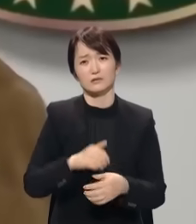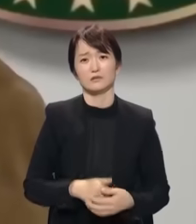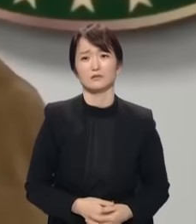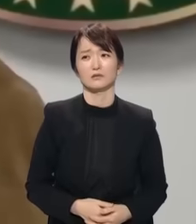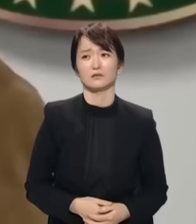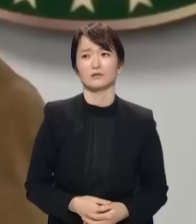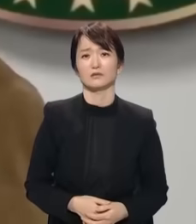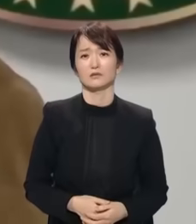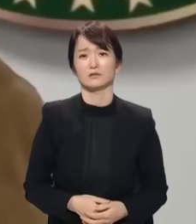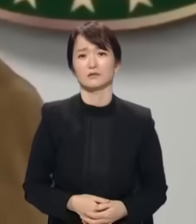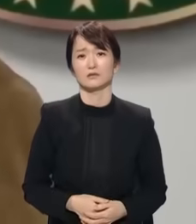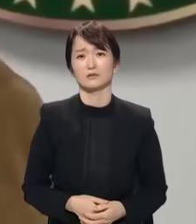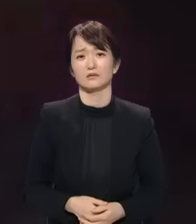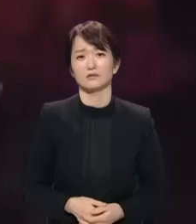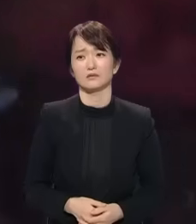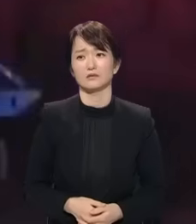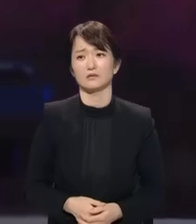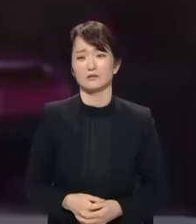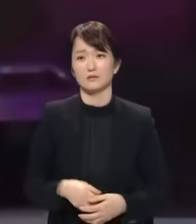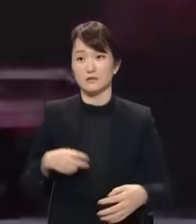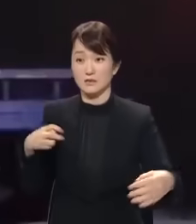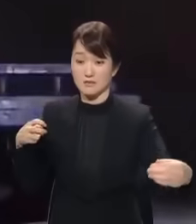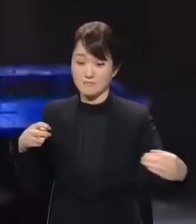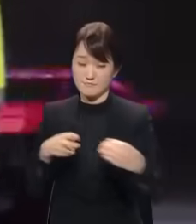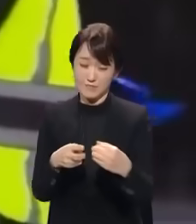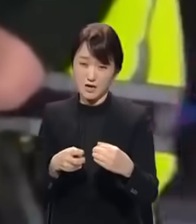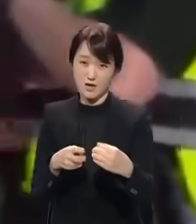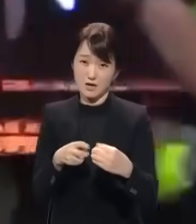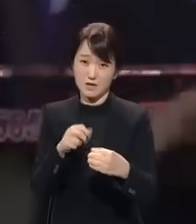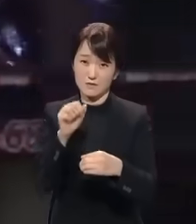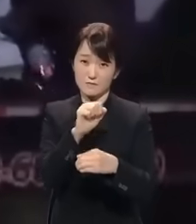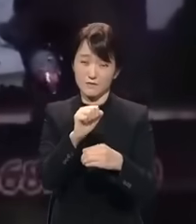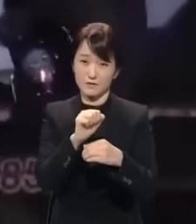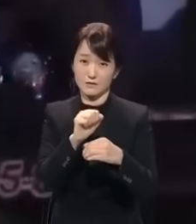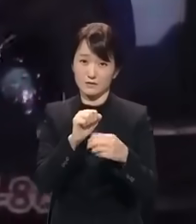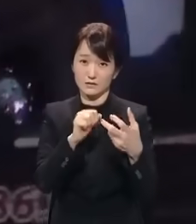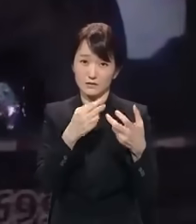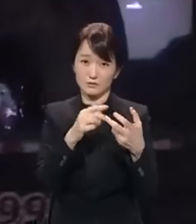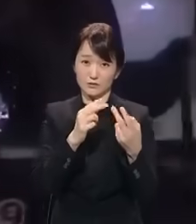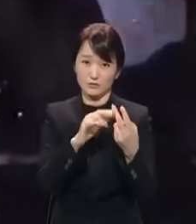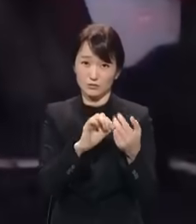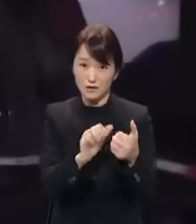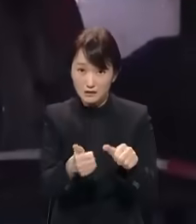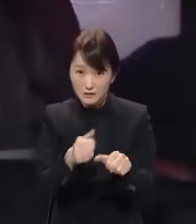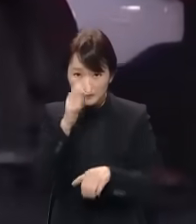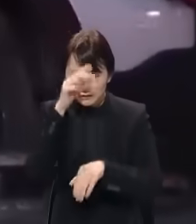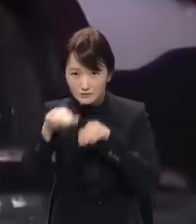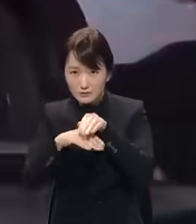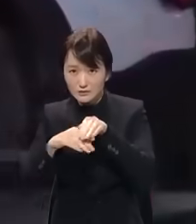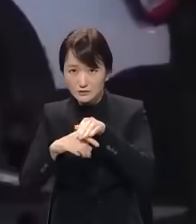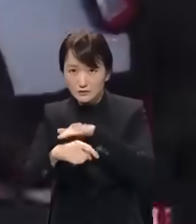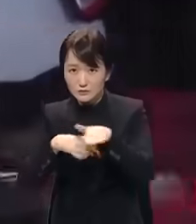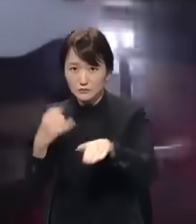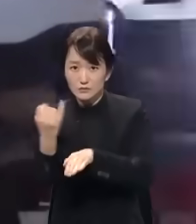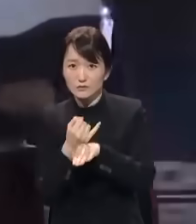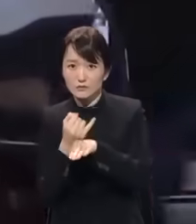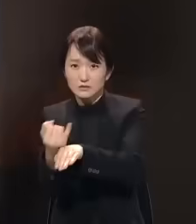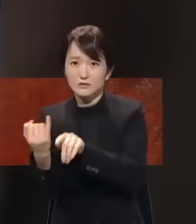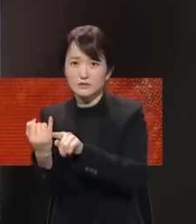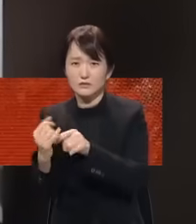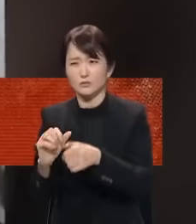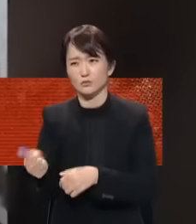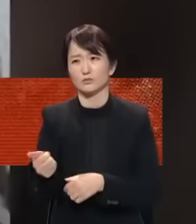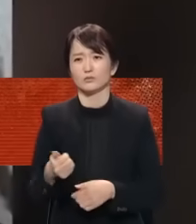people. 네, 충돌한 차량에 타고 있던 70대 두 명이 숨졌고요. 경찰차를 훔쳤다던 이 여성 역시도